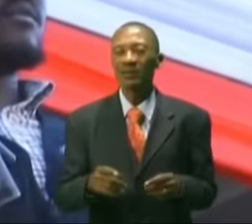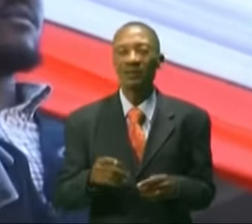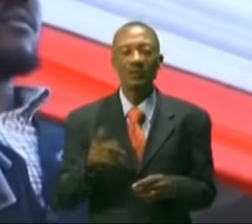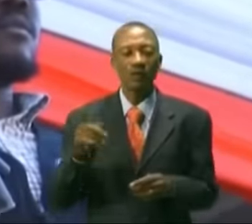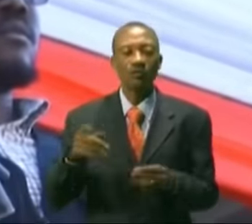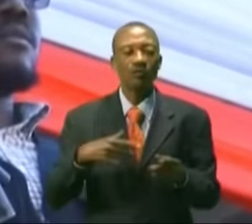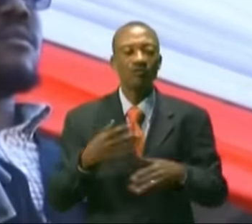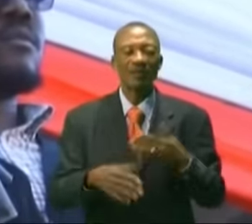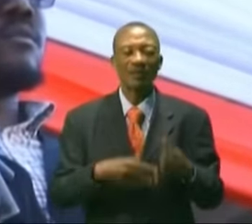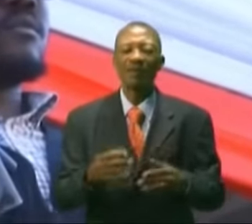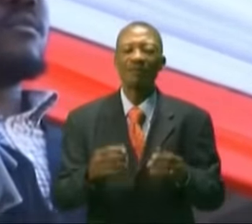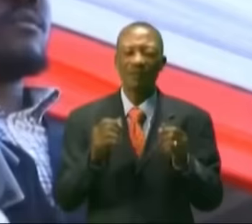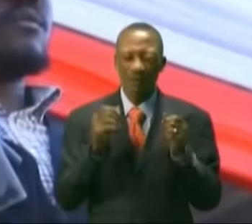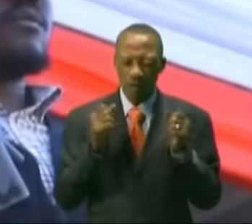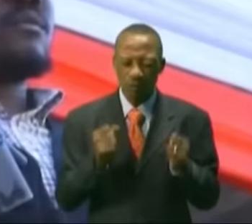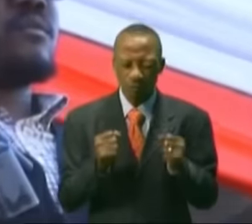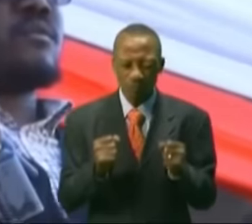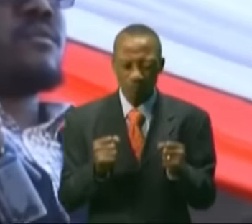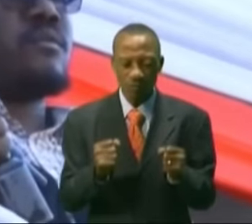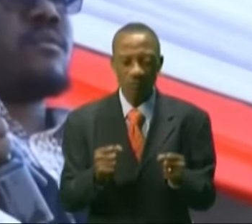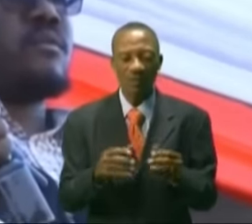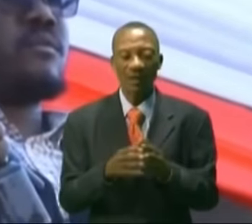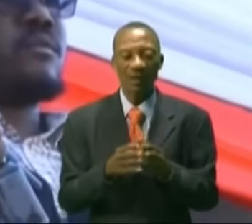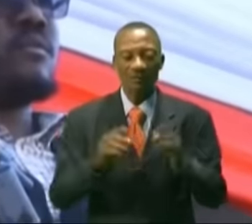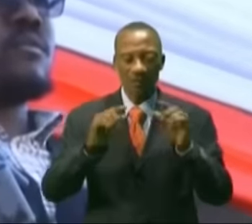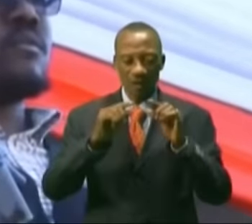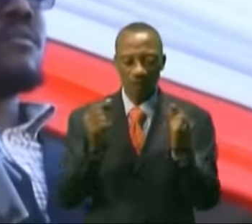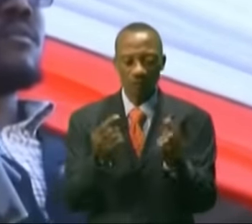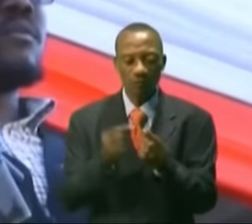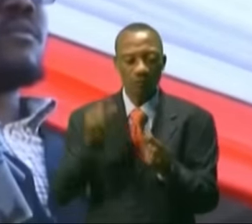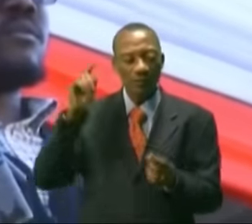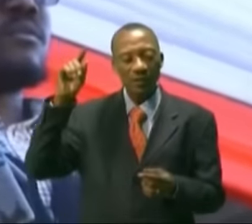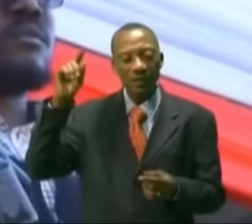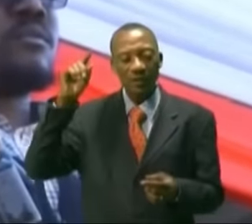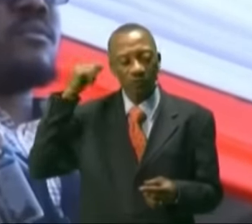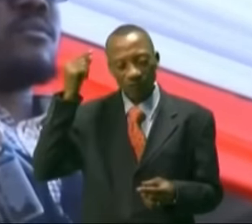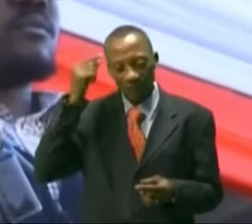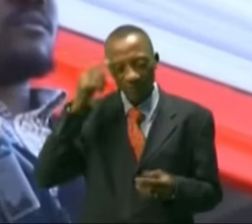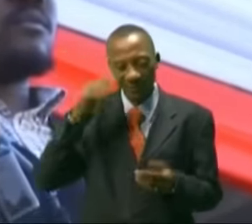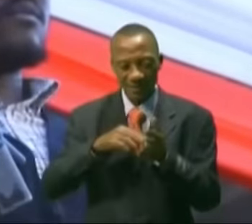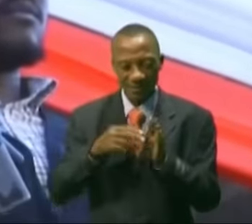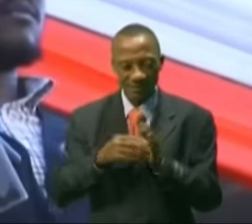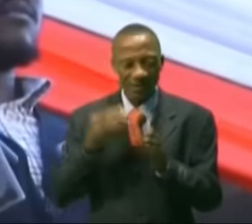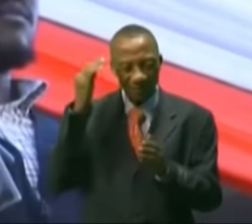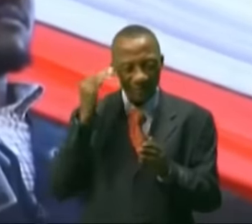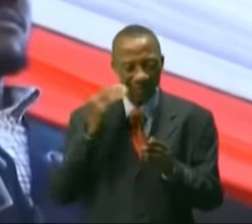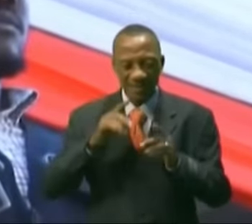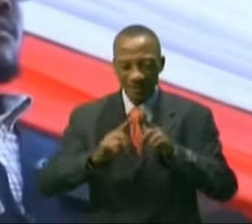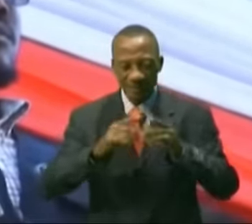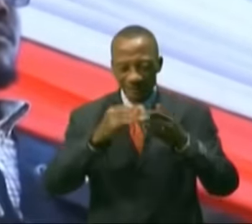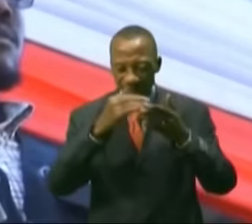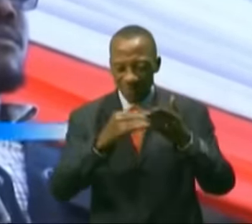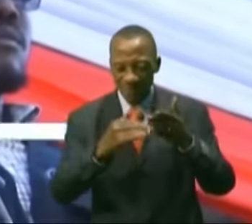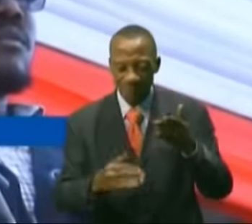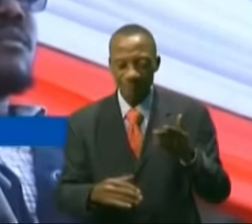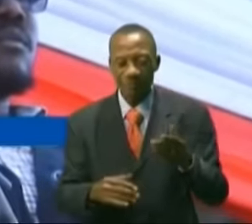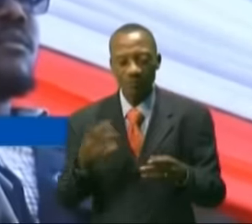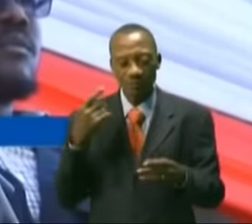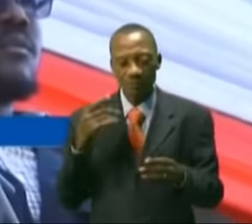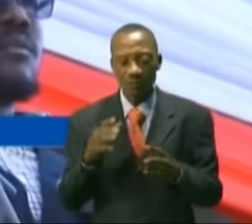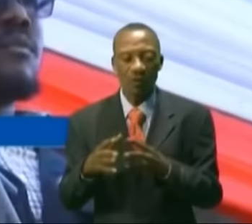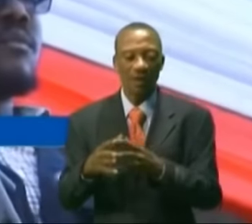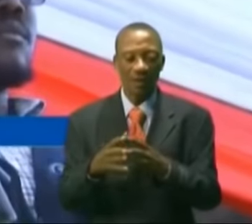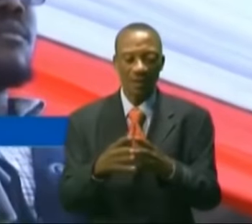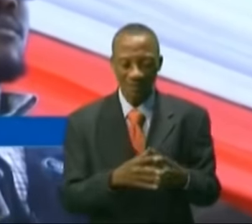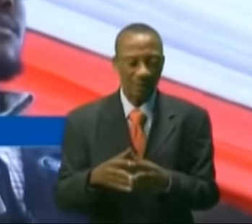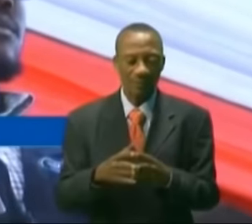avec mon équipe gouvernementale dont certains vous ont été présentés pour que, ensemble,